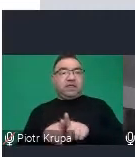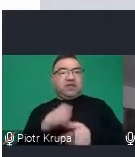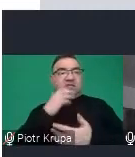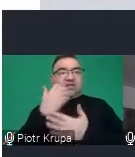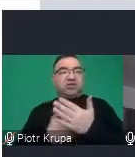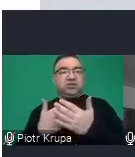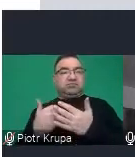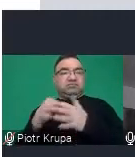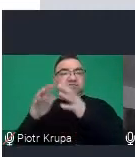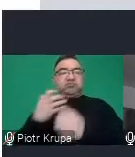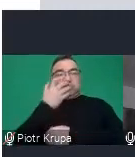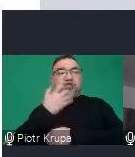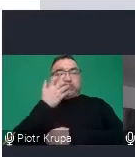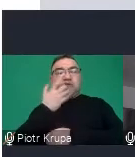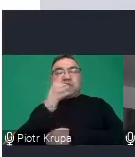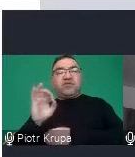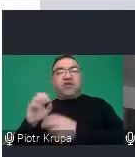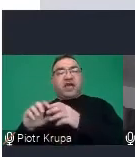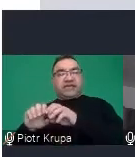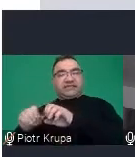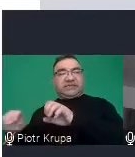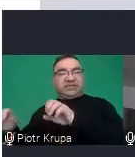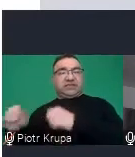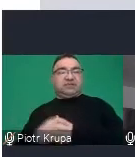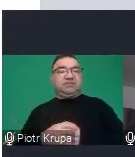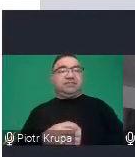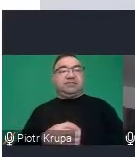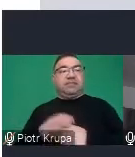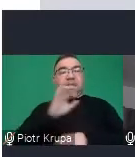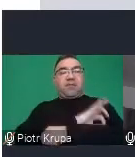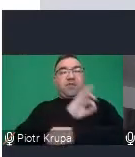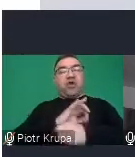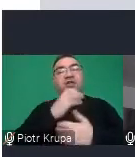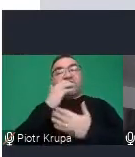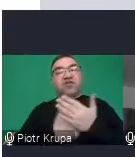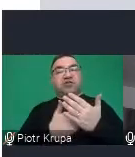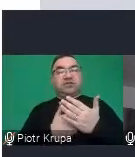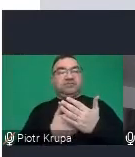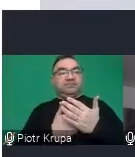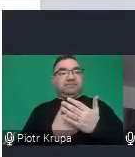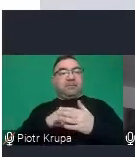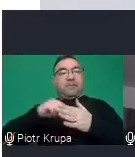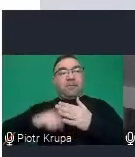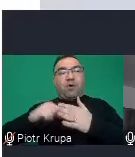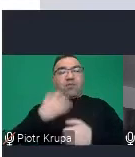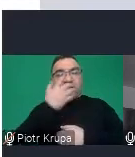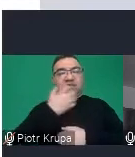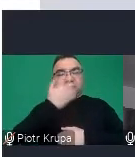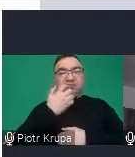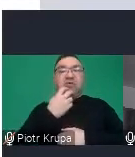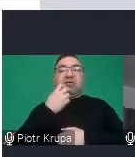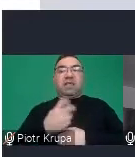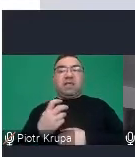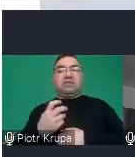wykorzystaniu pojemności cieplnej sieci ciepłowniczej. Projekt obejmuje wykorzystanie do napędu pomp ciepła energią